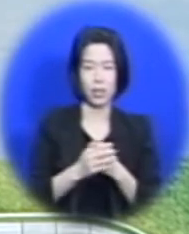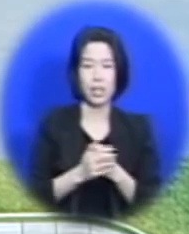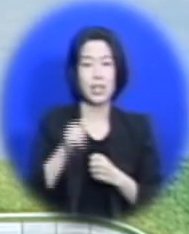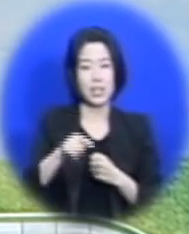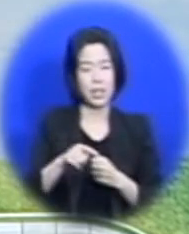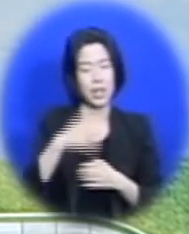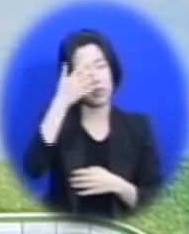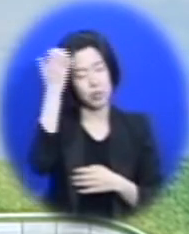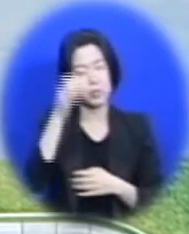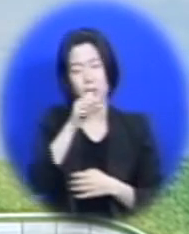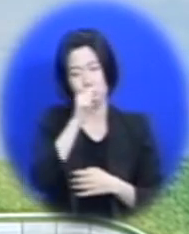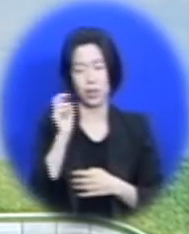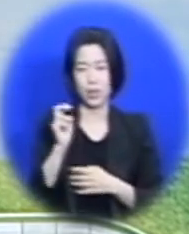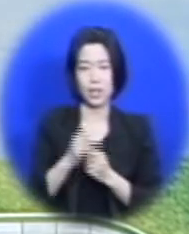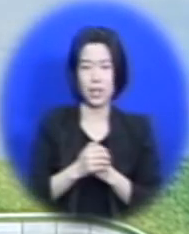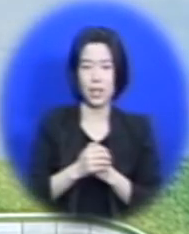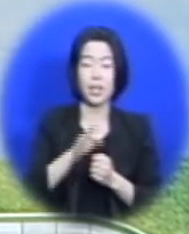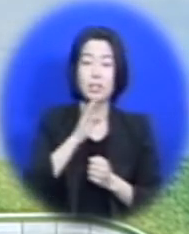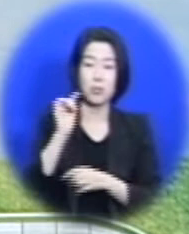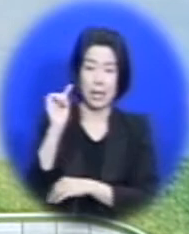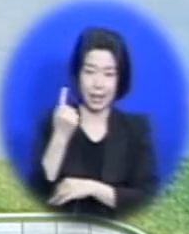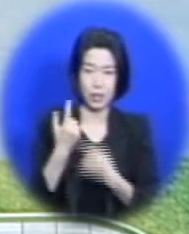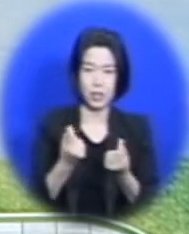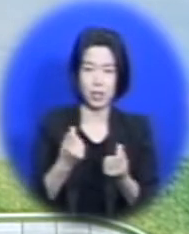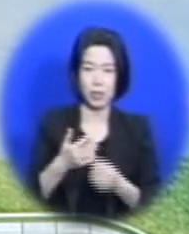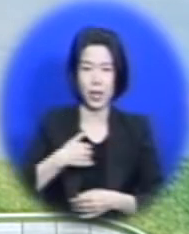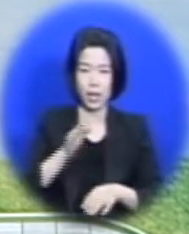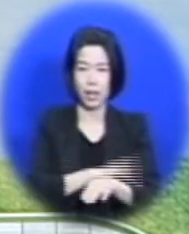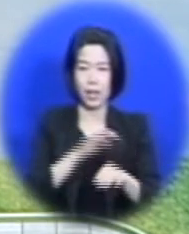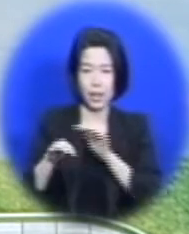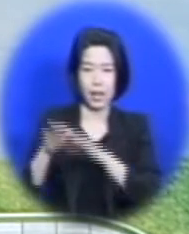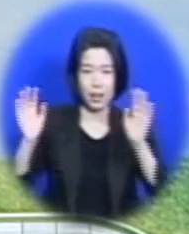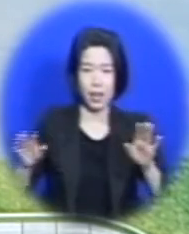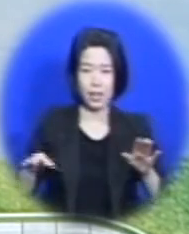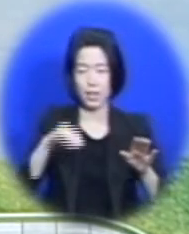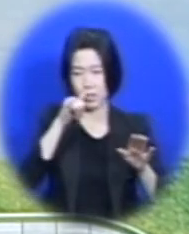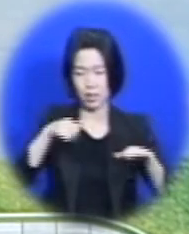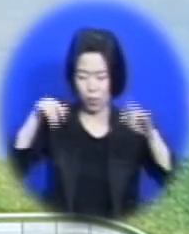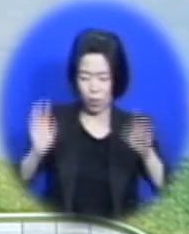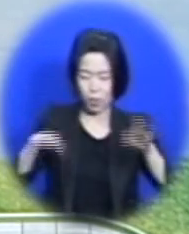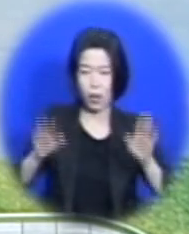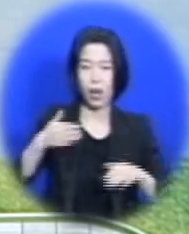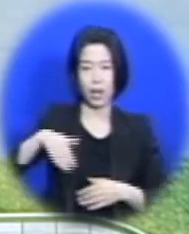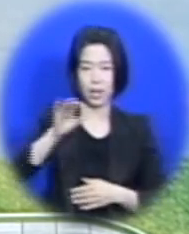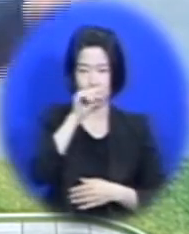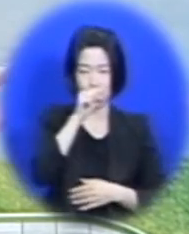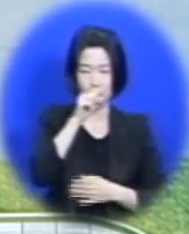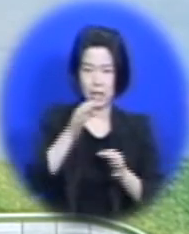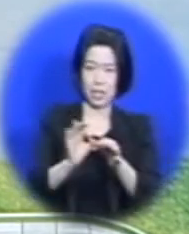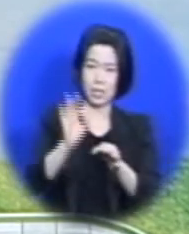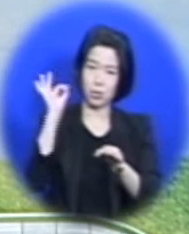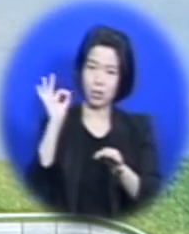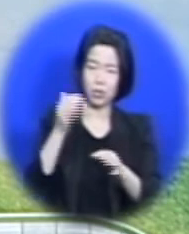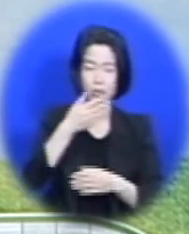이게 꿈이라면 좋겠는데. 정말 다윗처럼 내가 날개가 있어서 훨훨 날아갔으면 좋겠는데. 한 10년 전으로